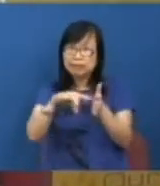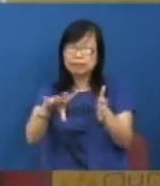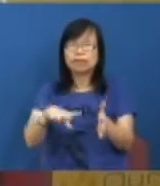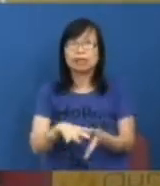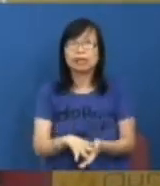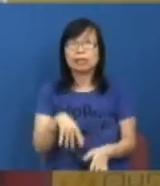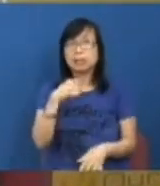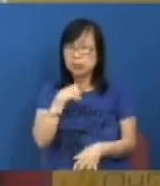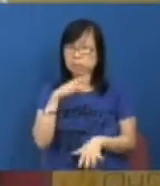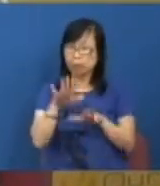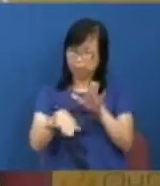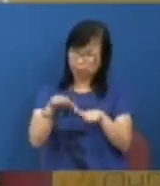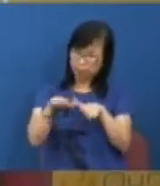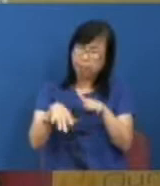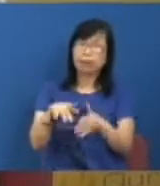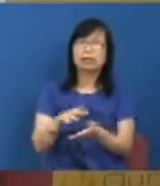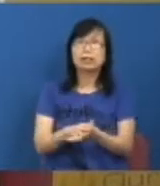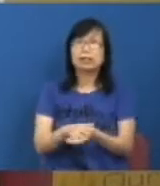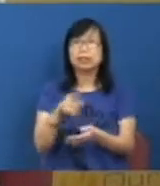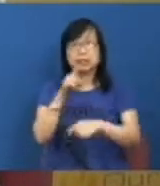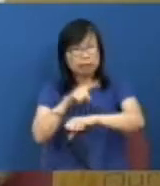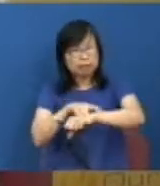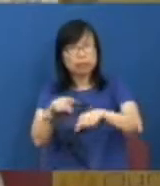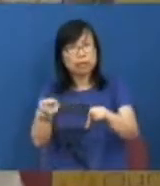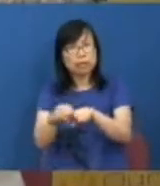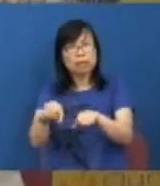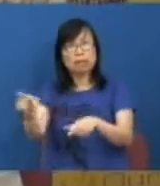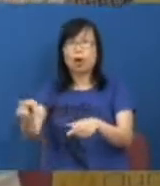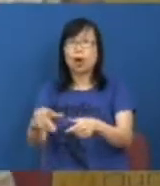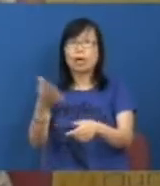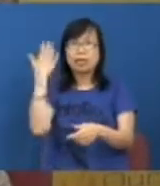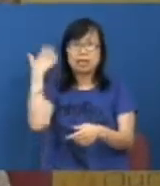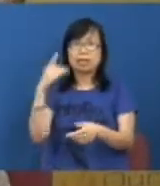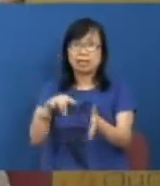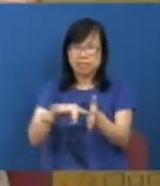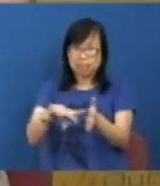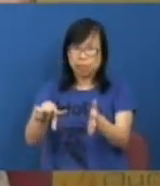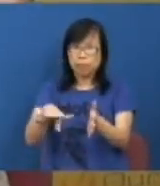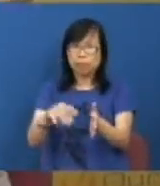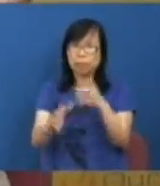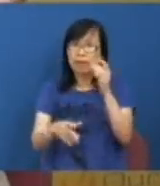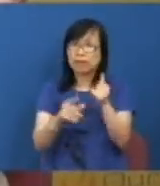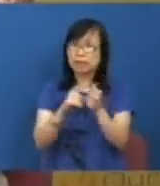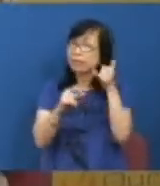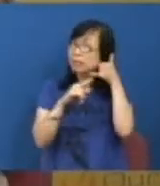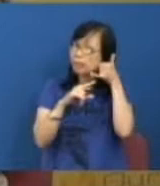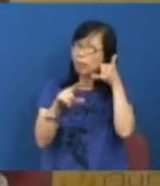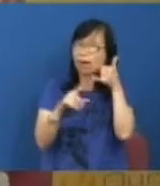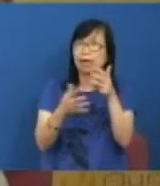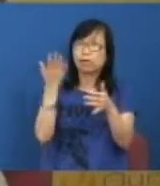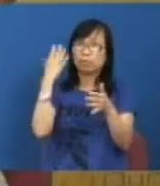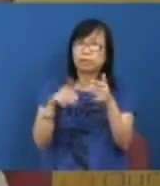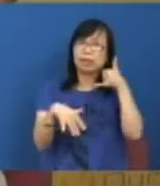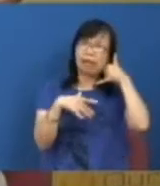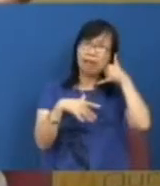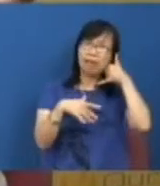步逐步嚟咧，我諗與時並進。你睇下我哋手機或者曾經的大哥大咁鬼死咁大嚿，啲電啊重到幾磅咁啊嚇，即係揸